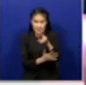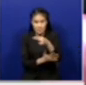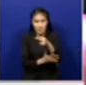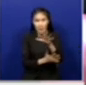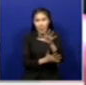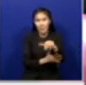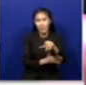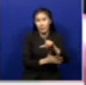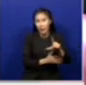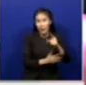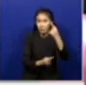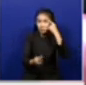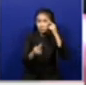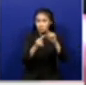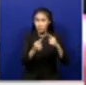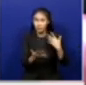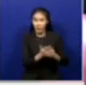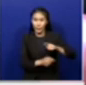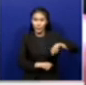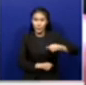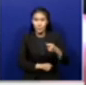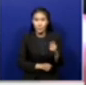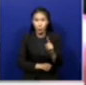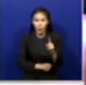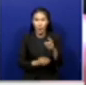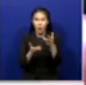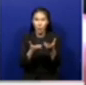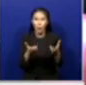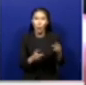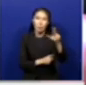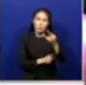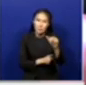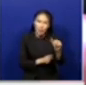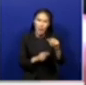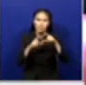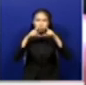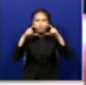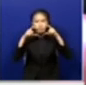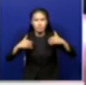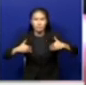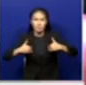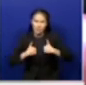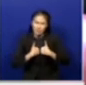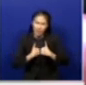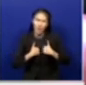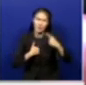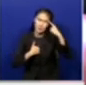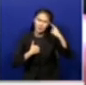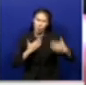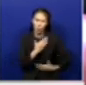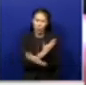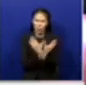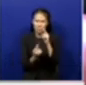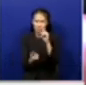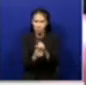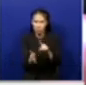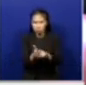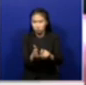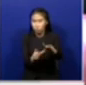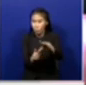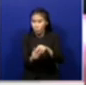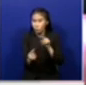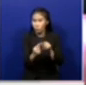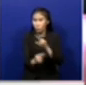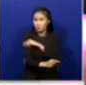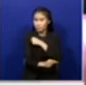งค์ในการใช้ก็คือเพื่อไม่ว่าจะเป็นค่าอุปกรณ์หรือว่าเป็นค่าเหนื่อยค่าเสี่ยงภัยให้กับบุคลากรทางการแ